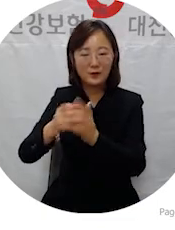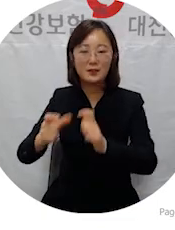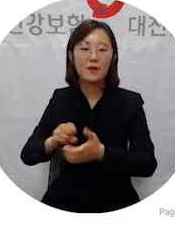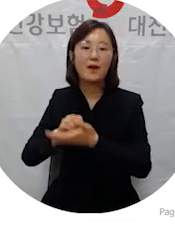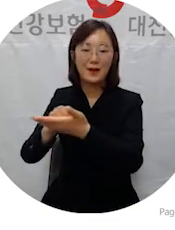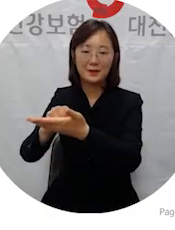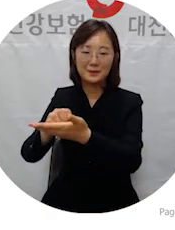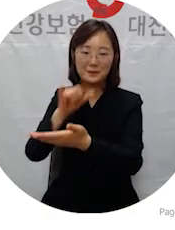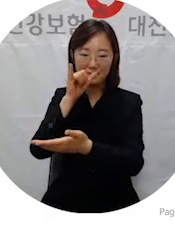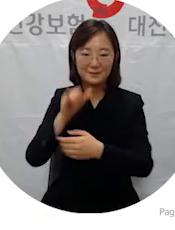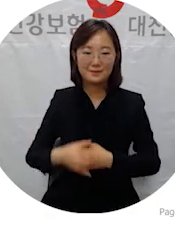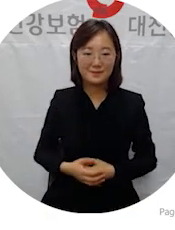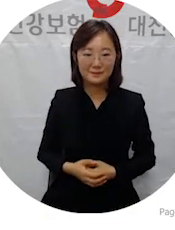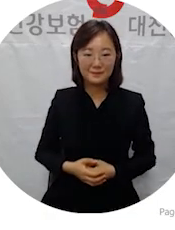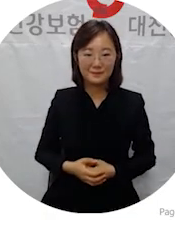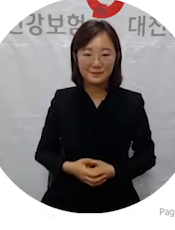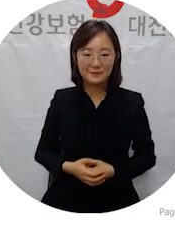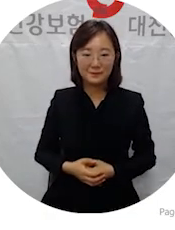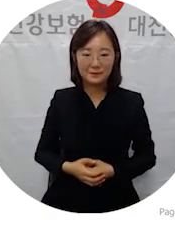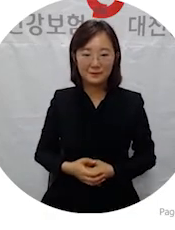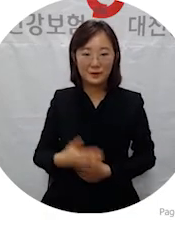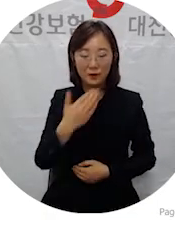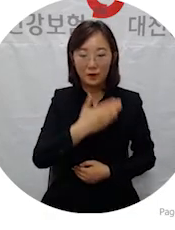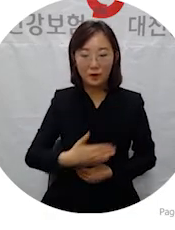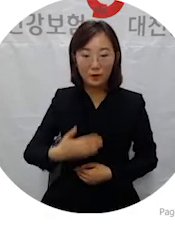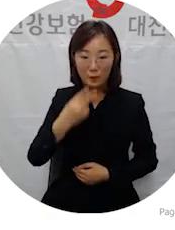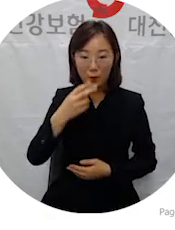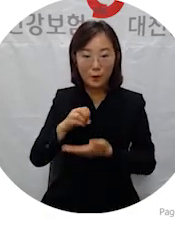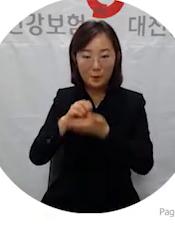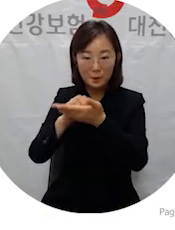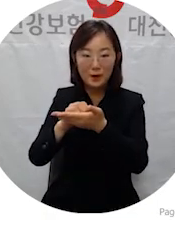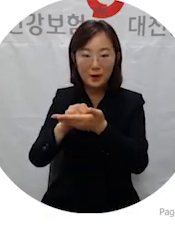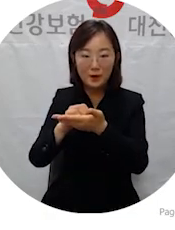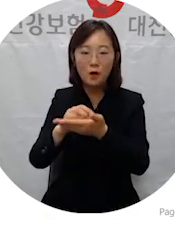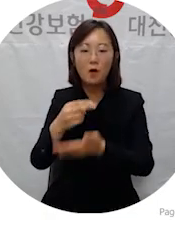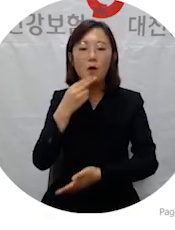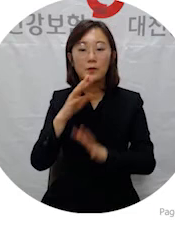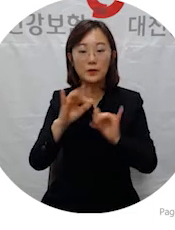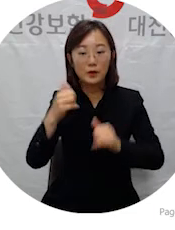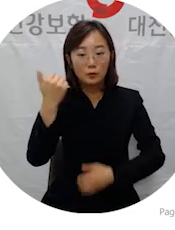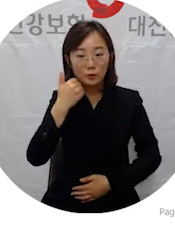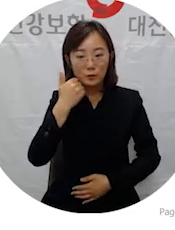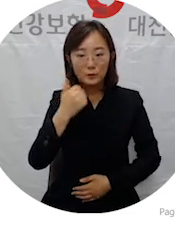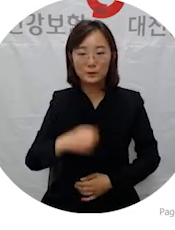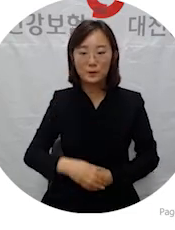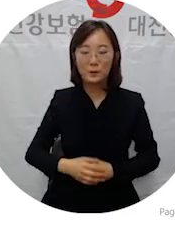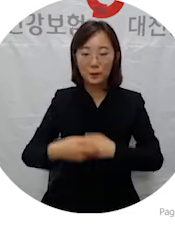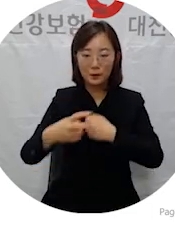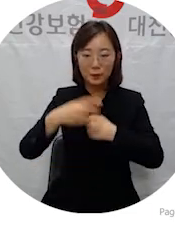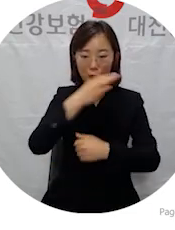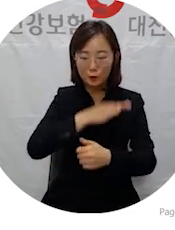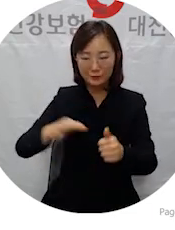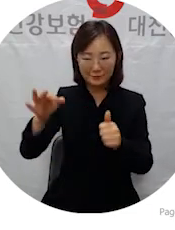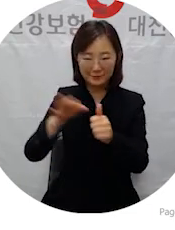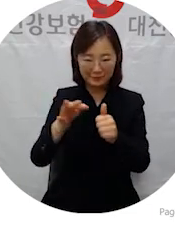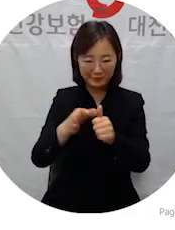나뉘어집니다. 건강보험에 제외되는 사람은 의료급여법에 의거 의료급여를 받는